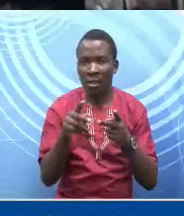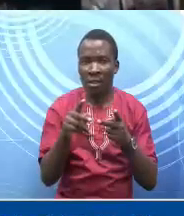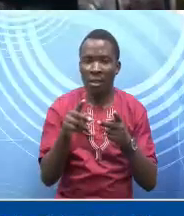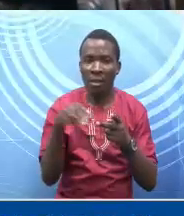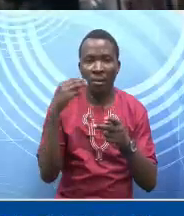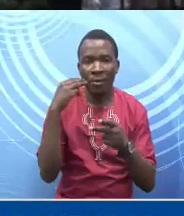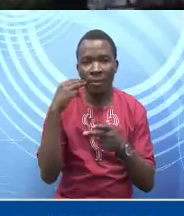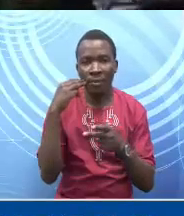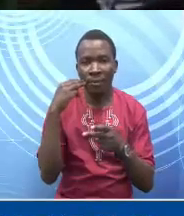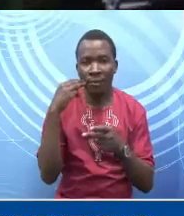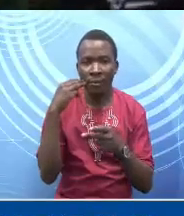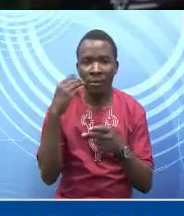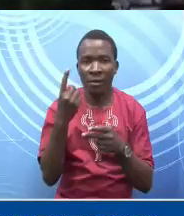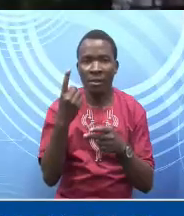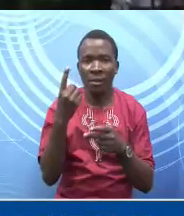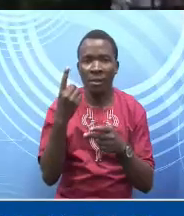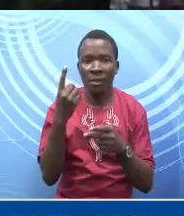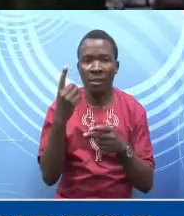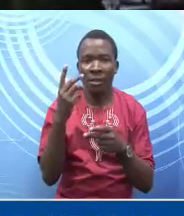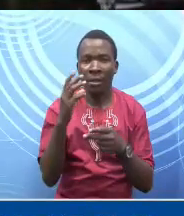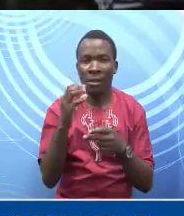kugera kuri